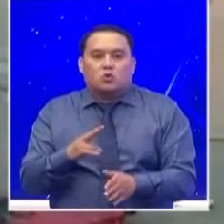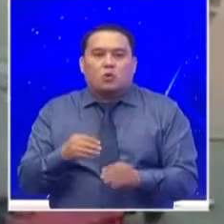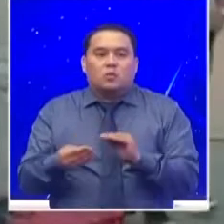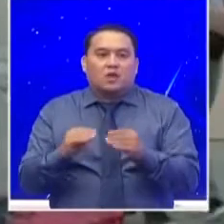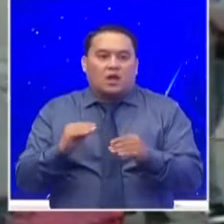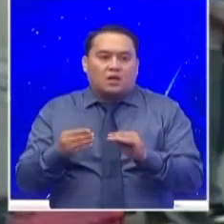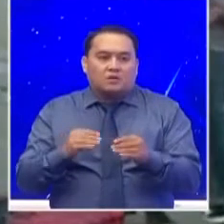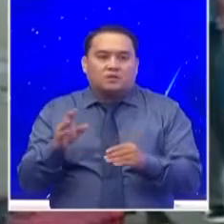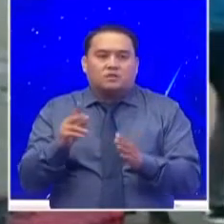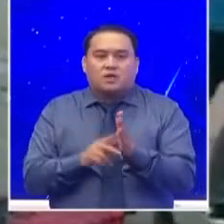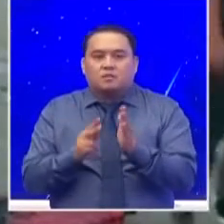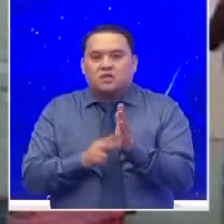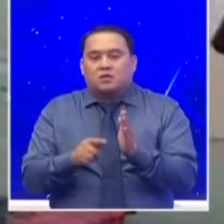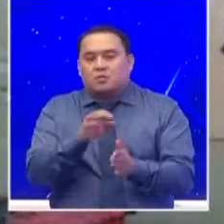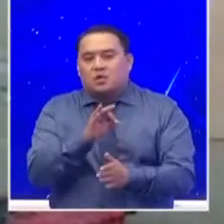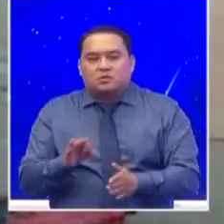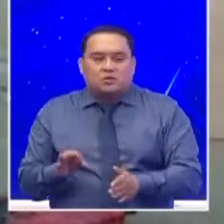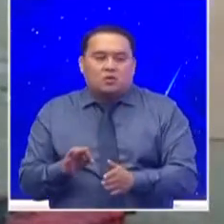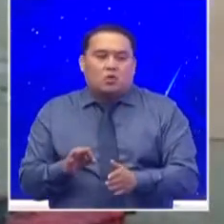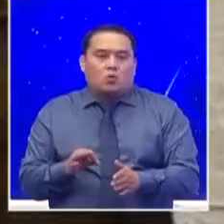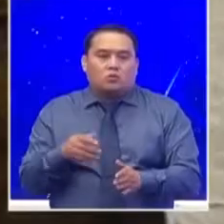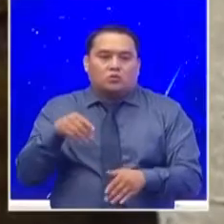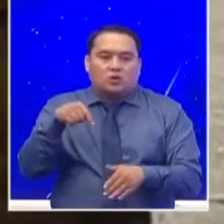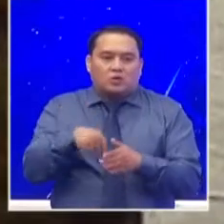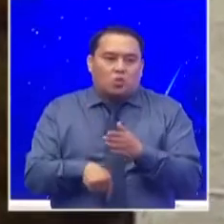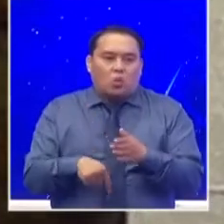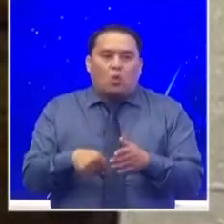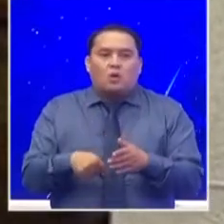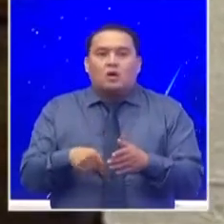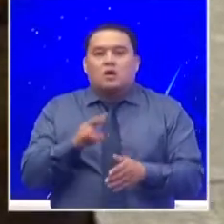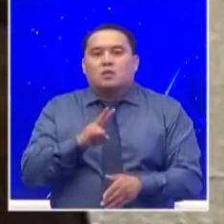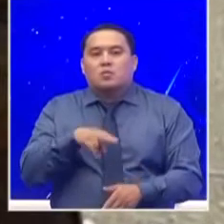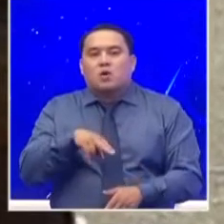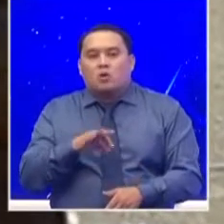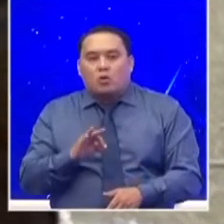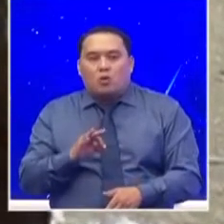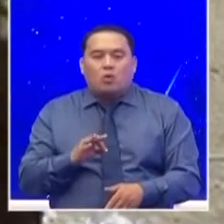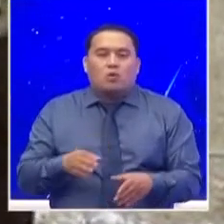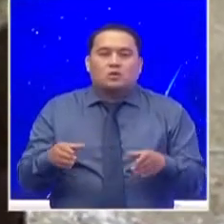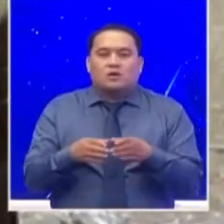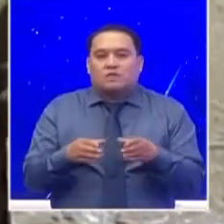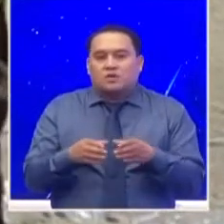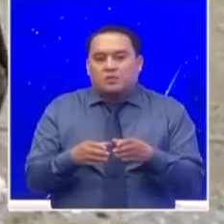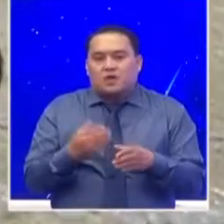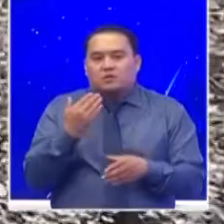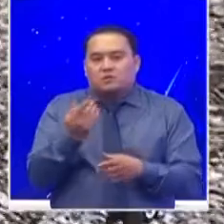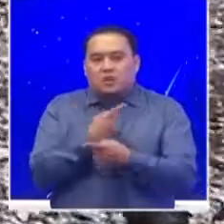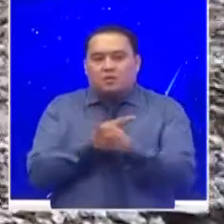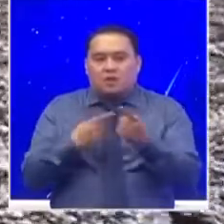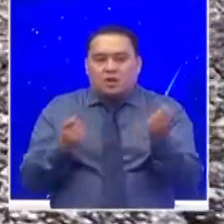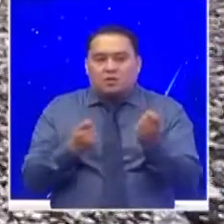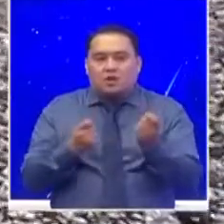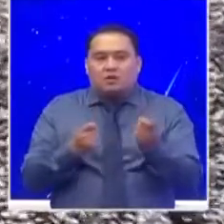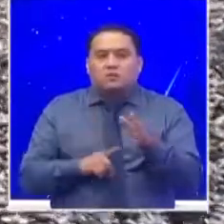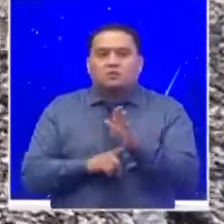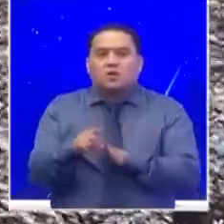пластика. 70% фактически уходит на дно. Некоммерческая организация Ocean Cleanup между тем заявила о